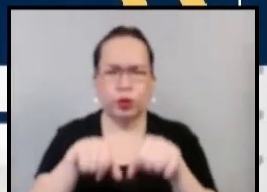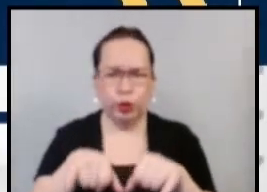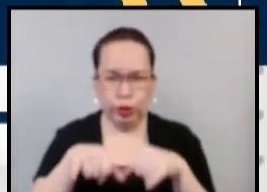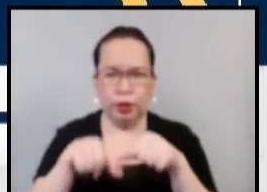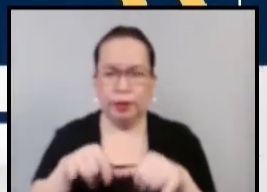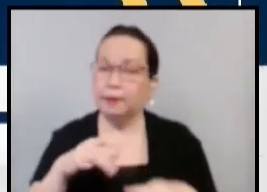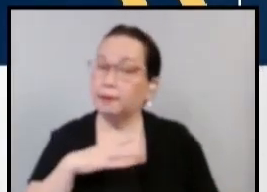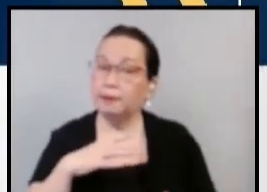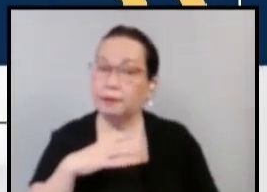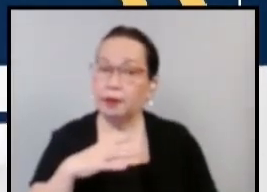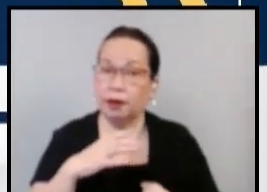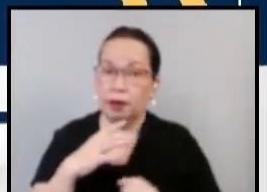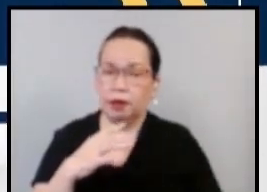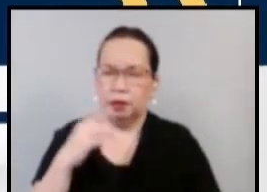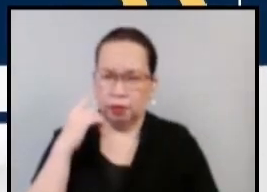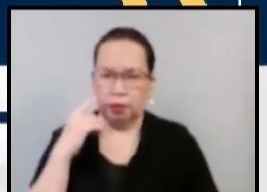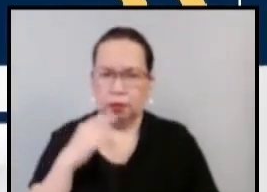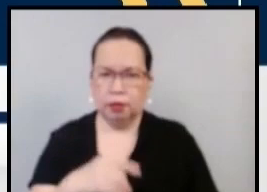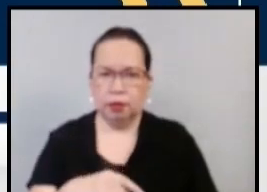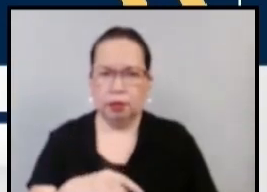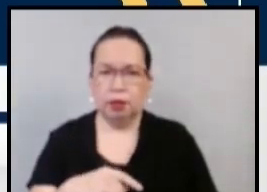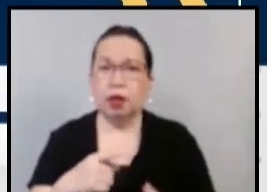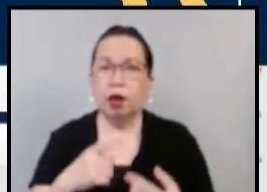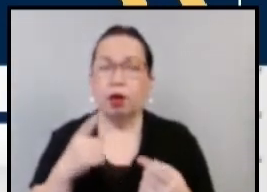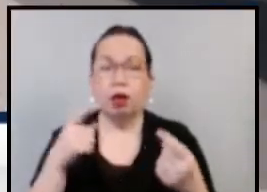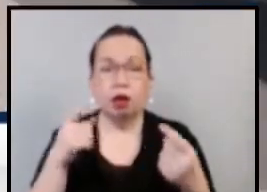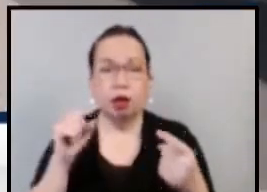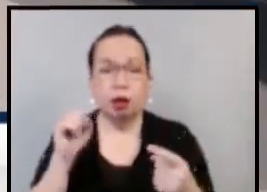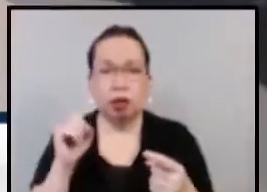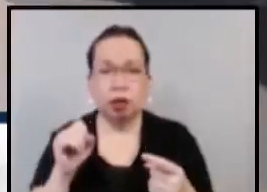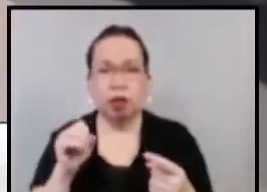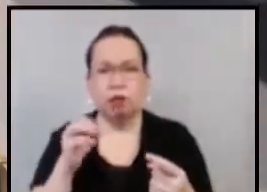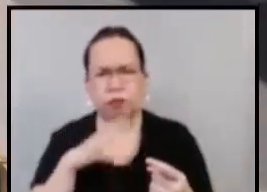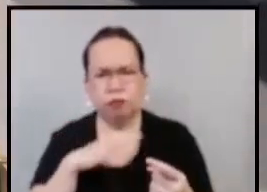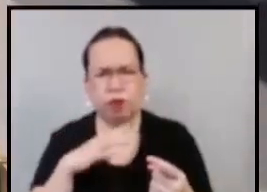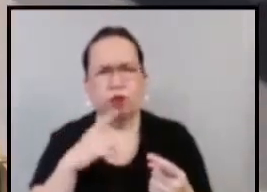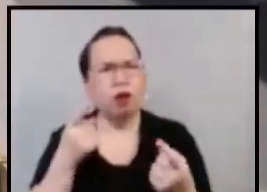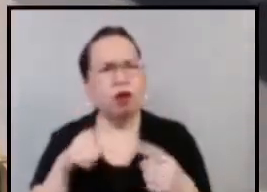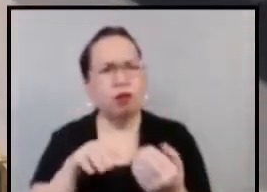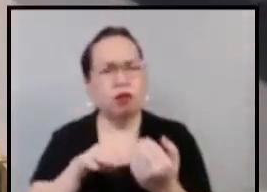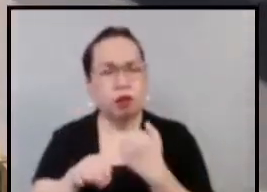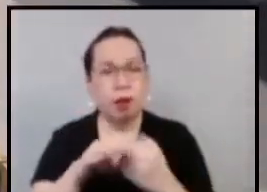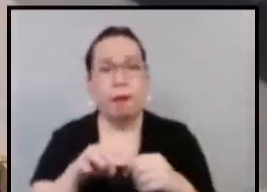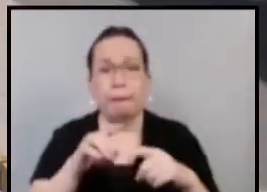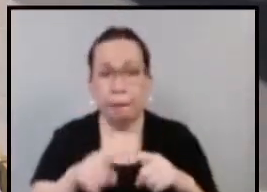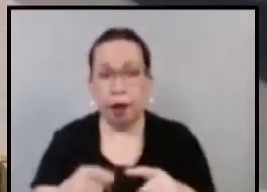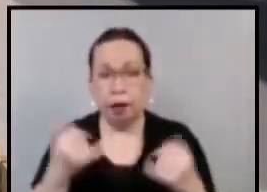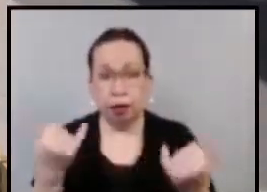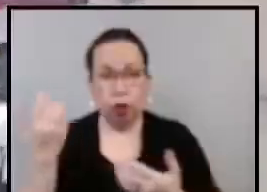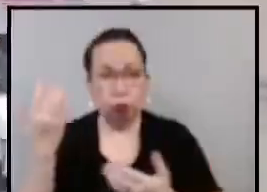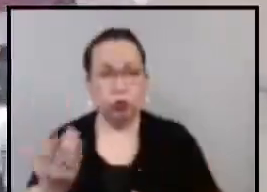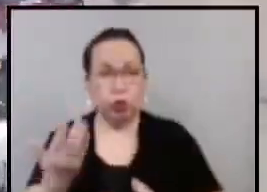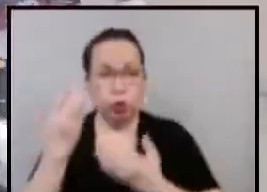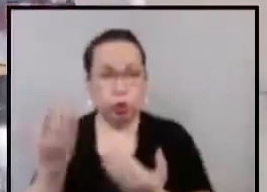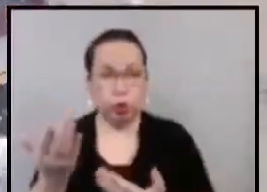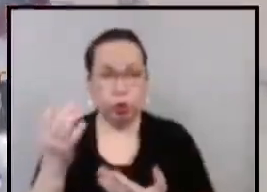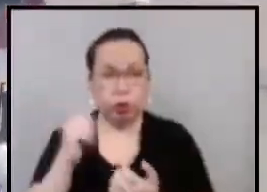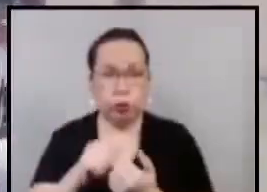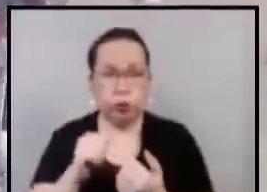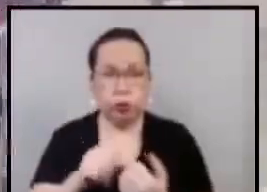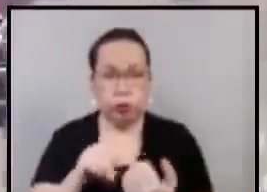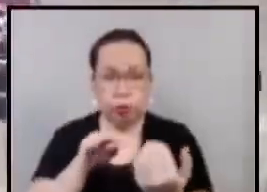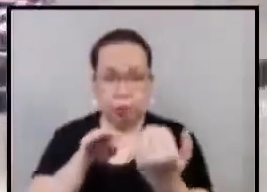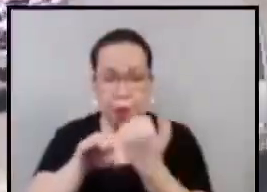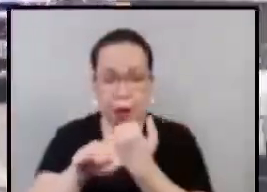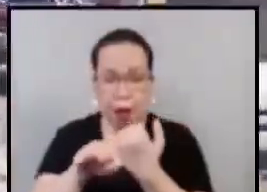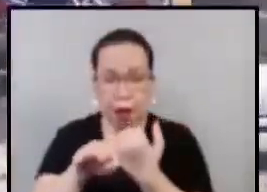na lang kayo. What will happen with the bus carousel? Pero kung maituloy ito, dalawang lane na lang ang matitirang daraanan ng mga